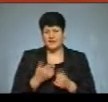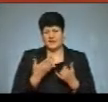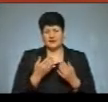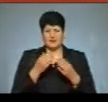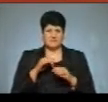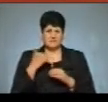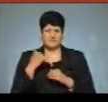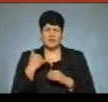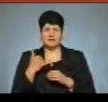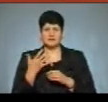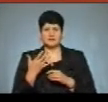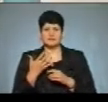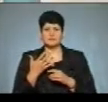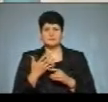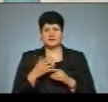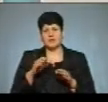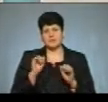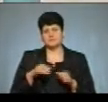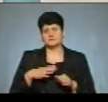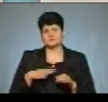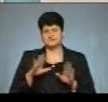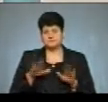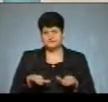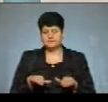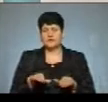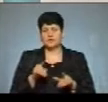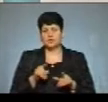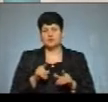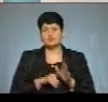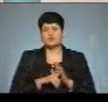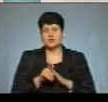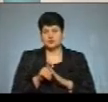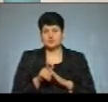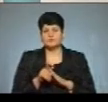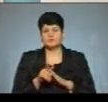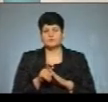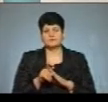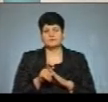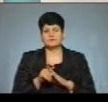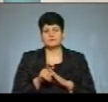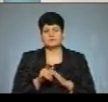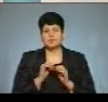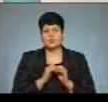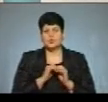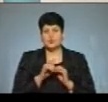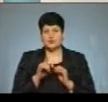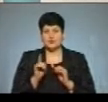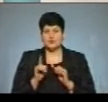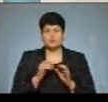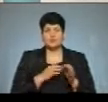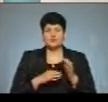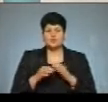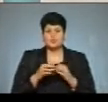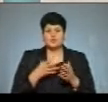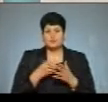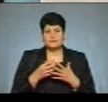виклики невідкладного характеру, як ми зараз з вами говоримо, то спочатку, звичайно, кожен консультується